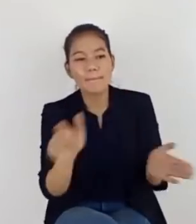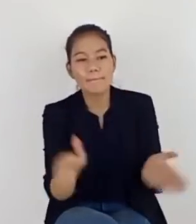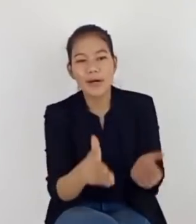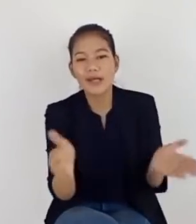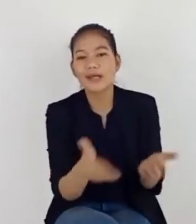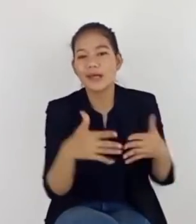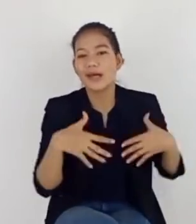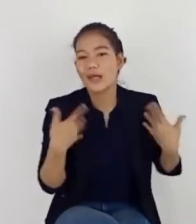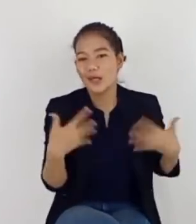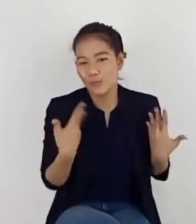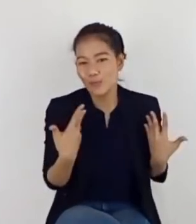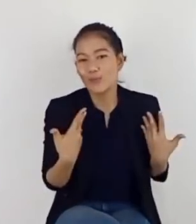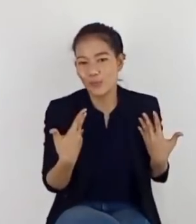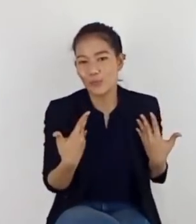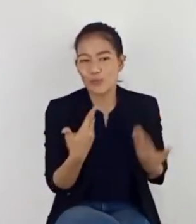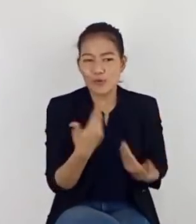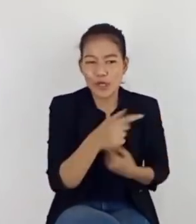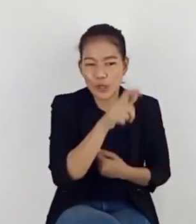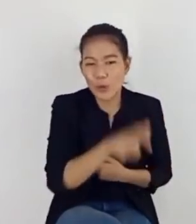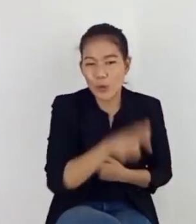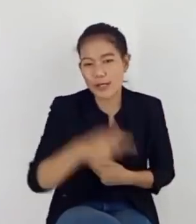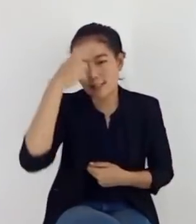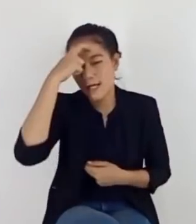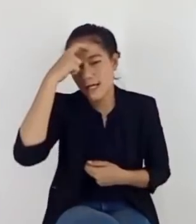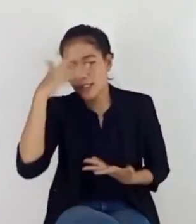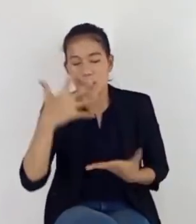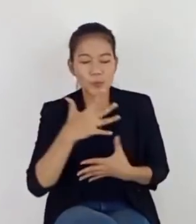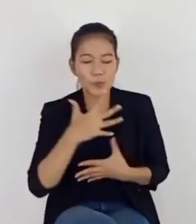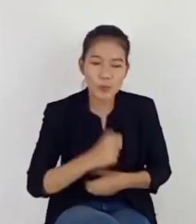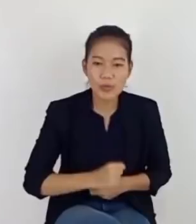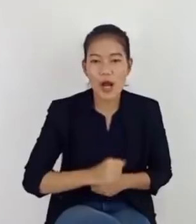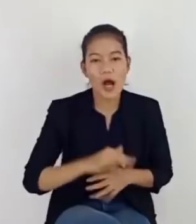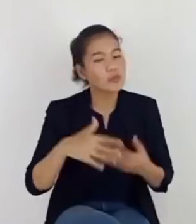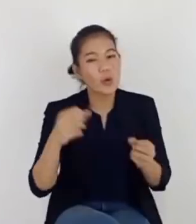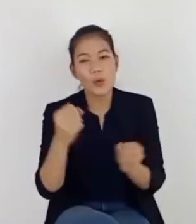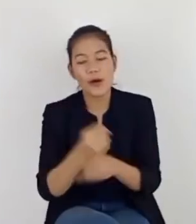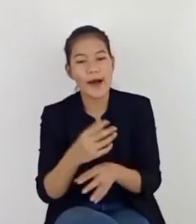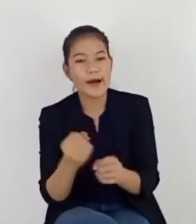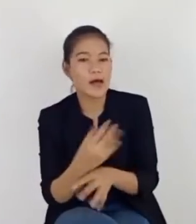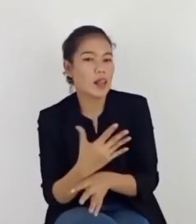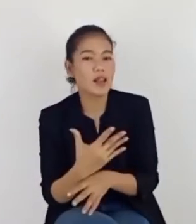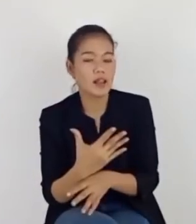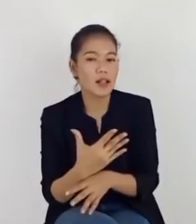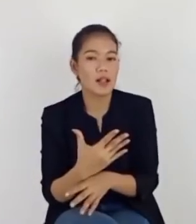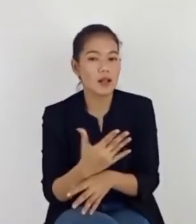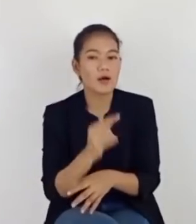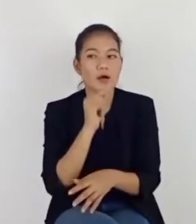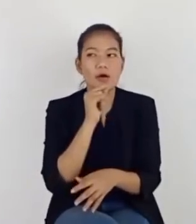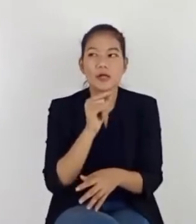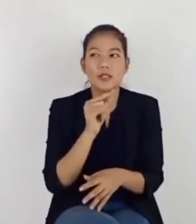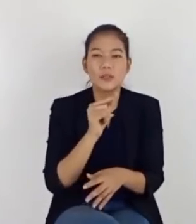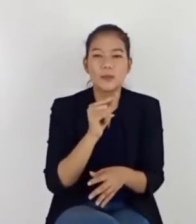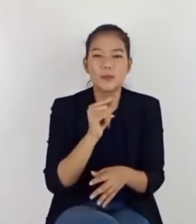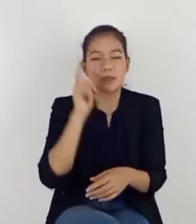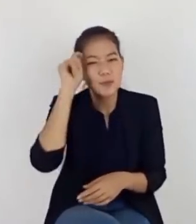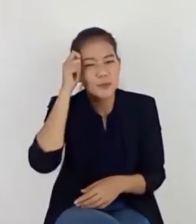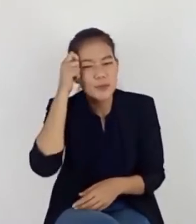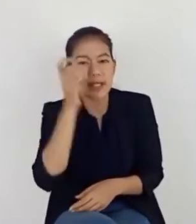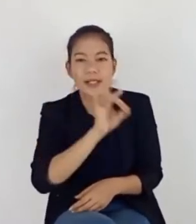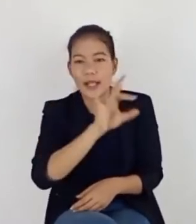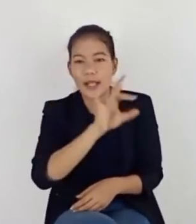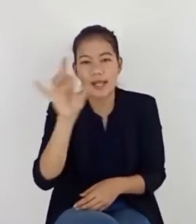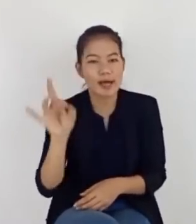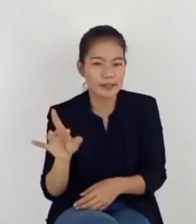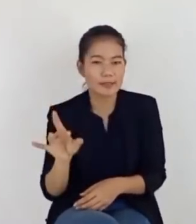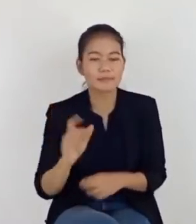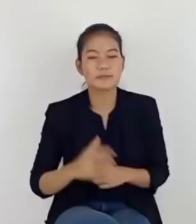yang mengalami sakit, penyakit, kedukaan, kegagalan dalam kehidupan mereka, dalam kesulitan-kesulitan